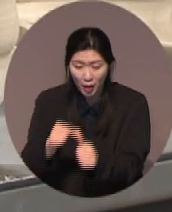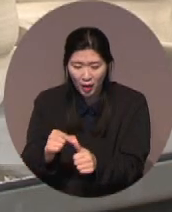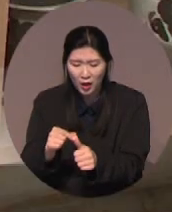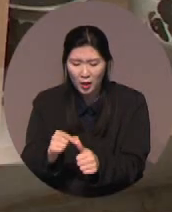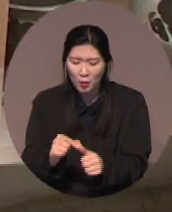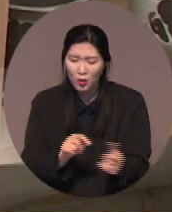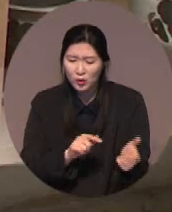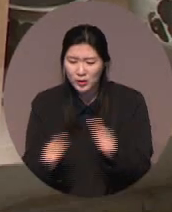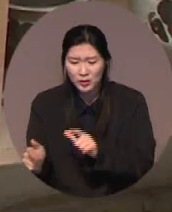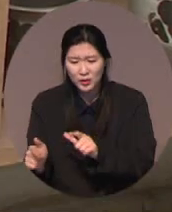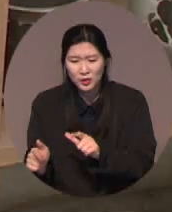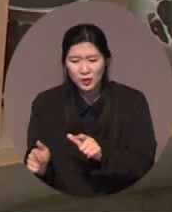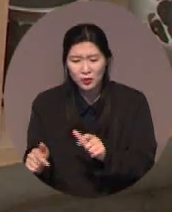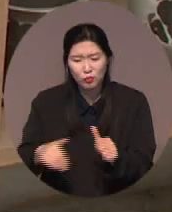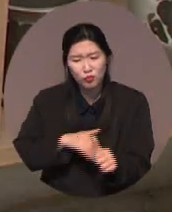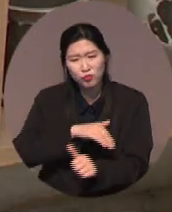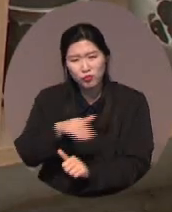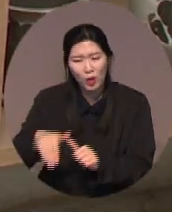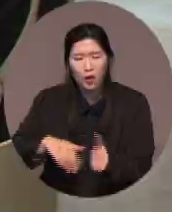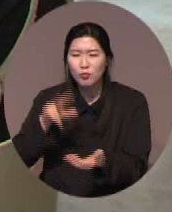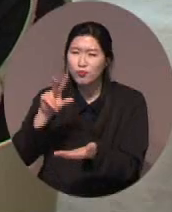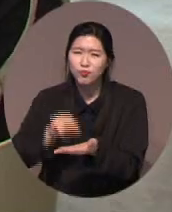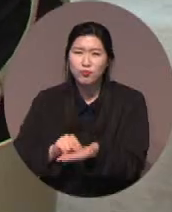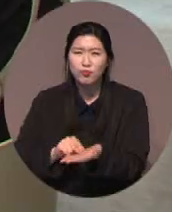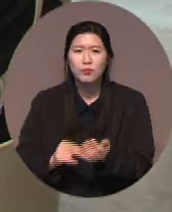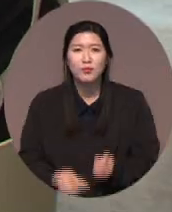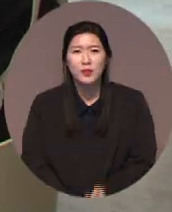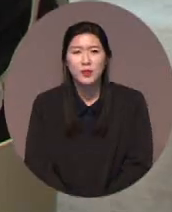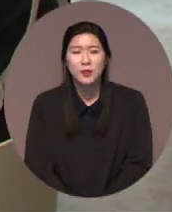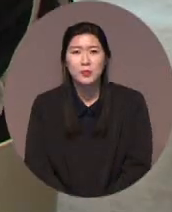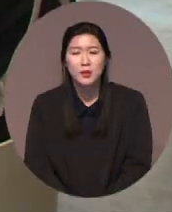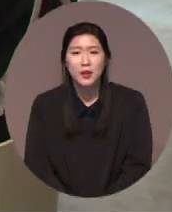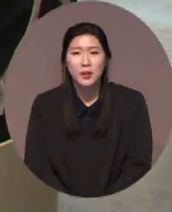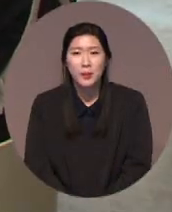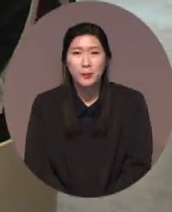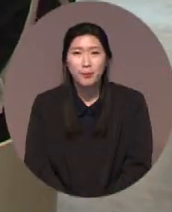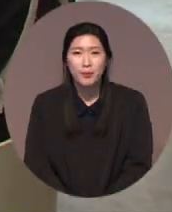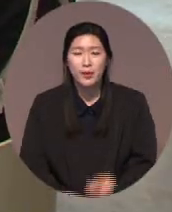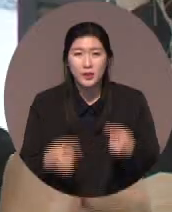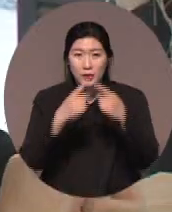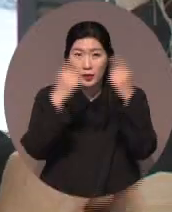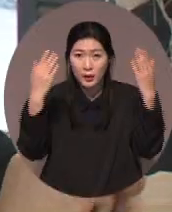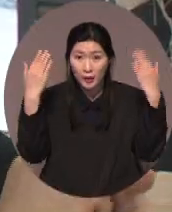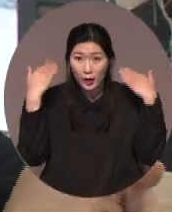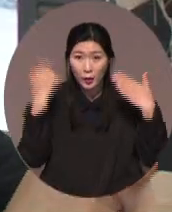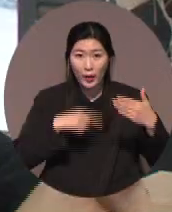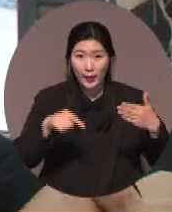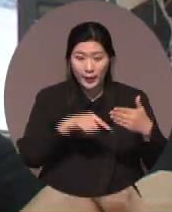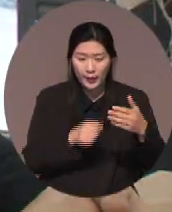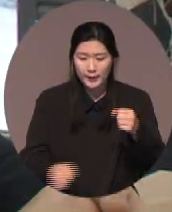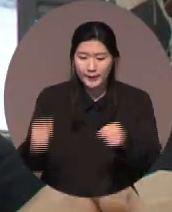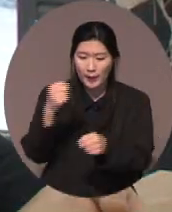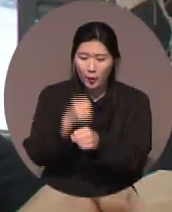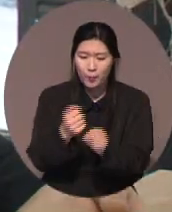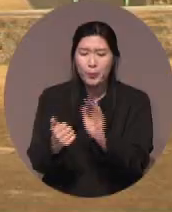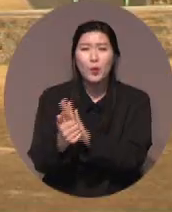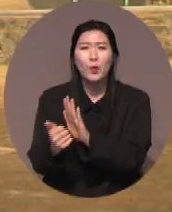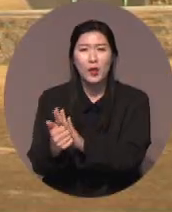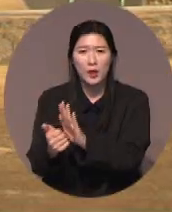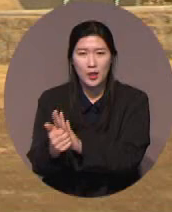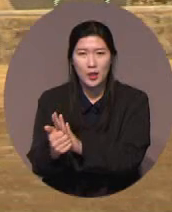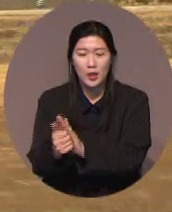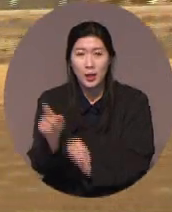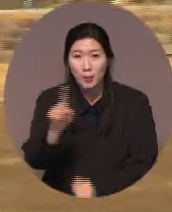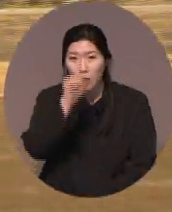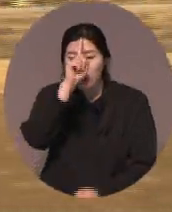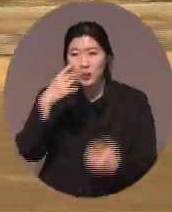시장 접근성까지 넘어야 할 산이 많습니다. 그래서 지역 대학이 청년 창업 도우미로 나섭니다.